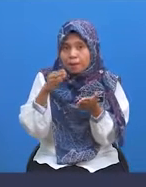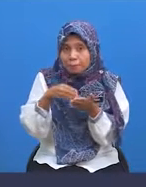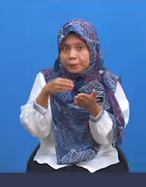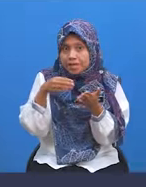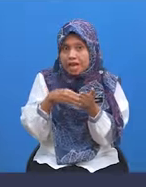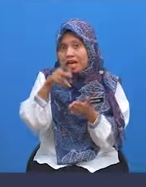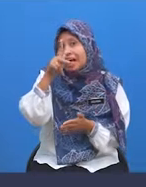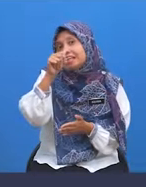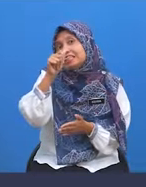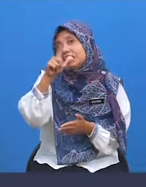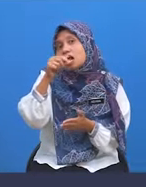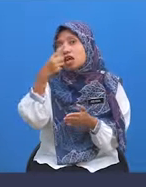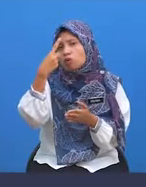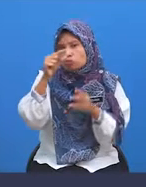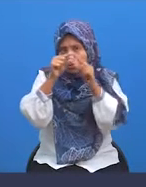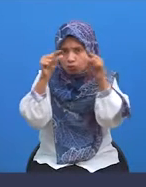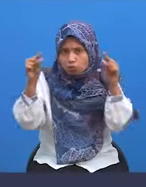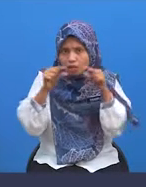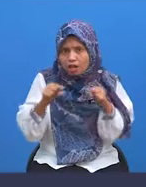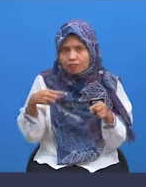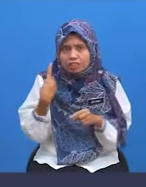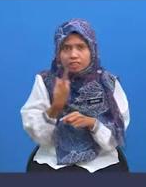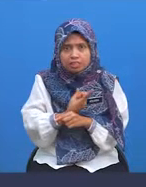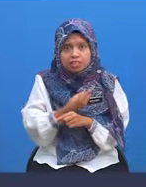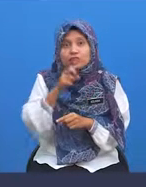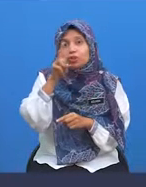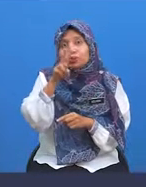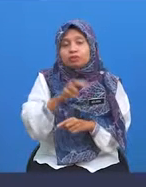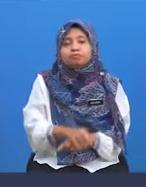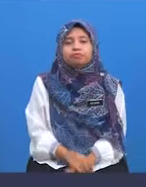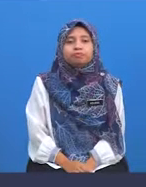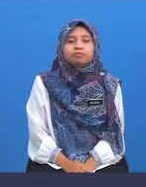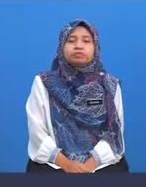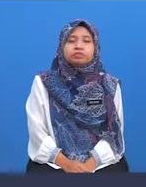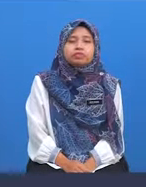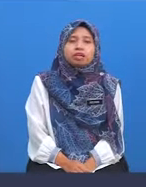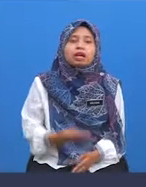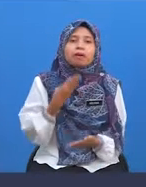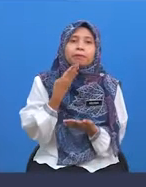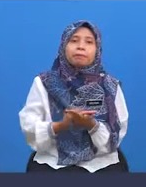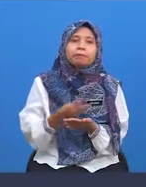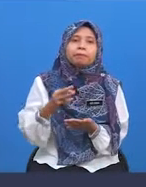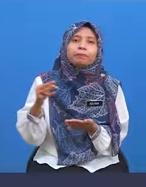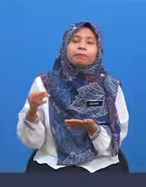Okey, baik murid-murid, cikgu ulang semula. Apabila A berubah, maka nilai amplitude berubah.